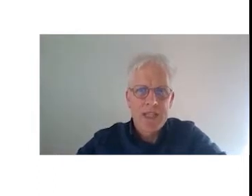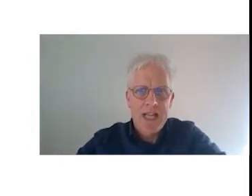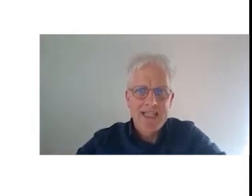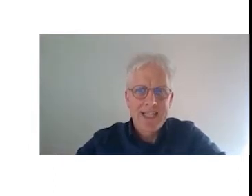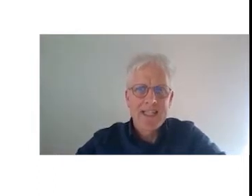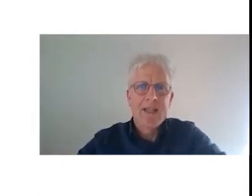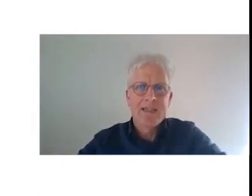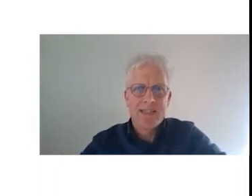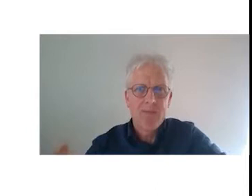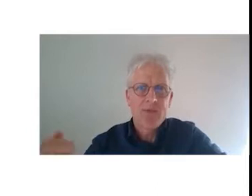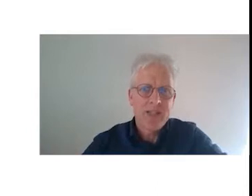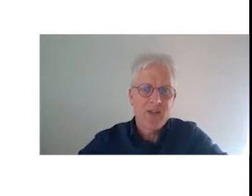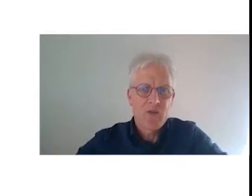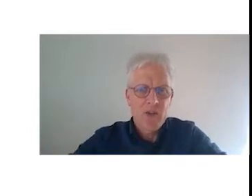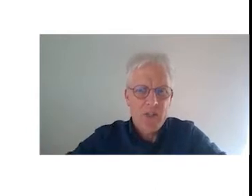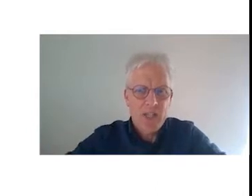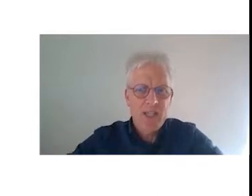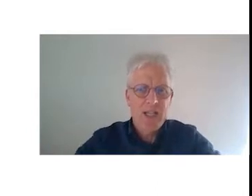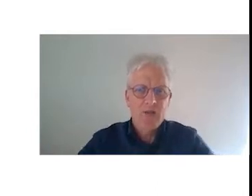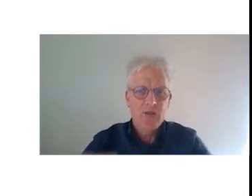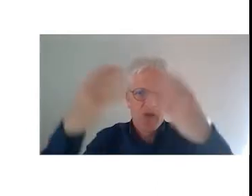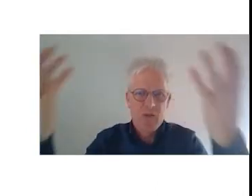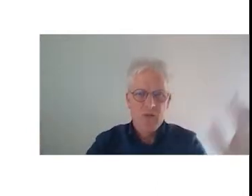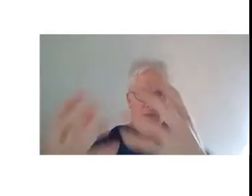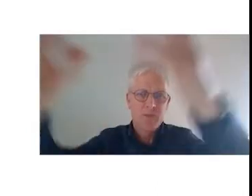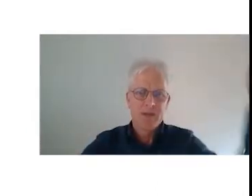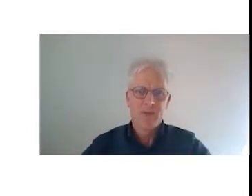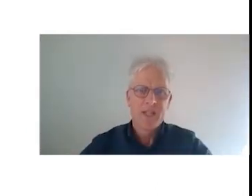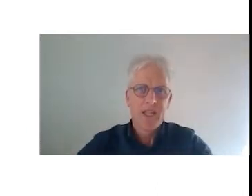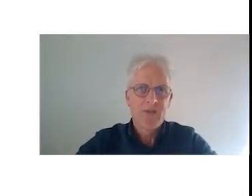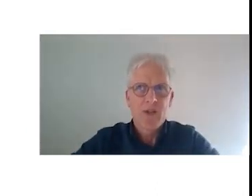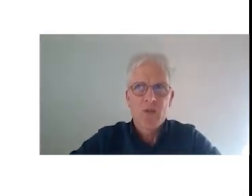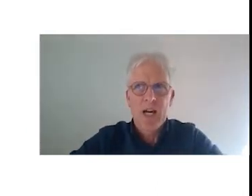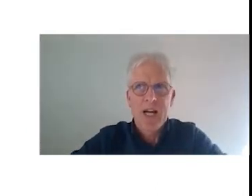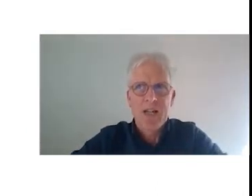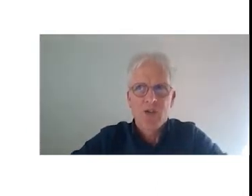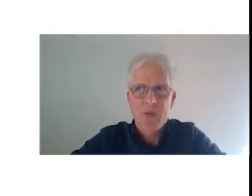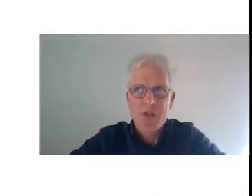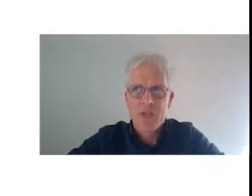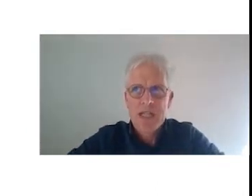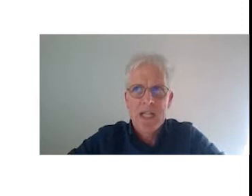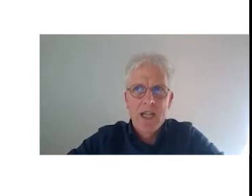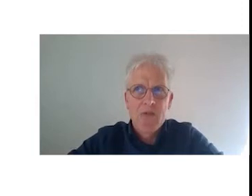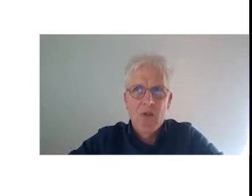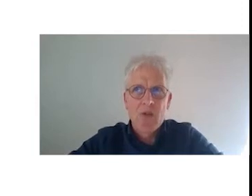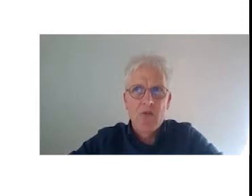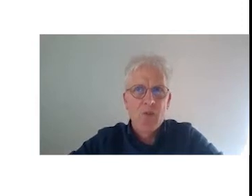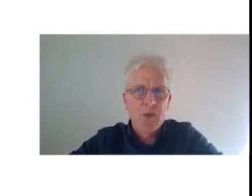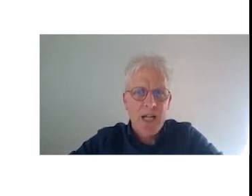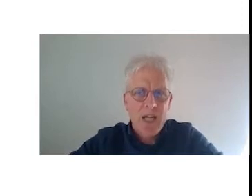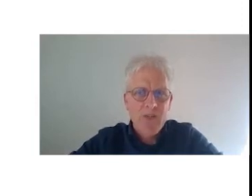auch gleichzeitig selbst besser zu verstehen, also mit den Hilfen der UK, also zum Beispiel mit Hilfen